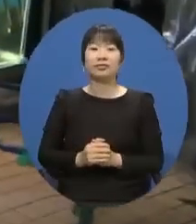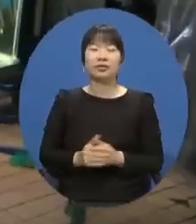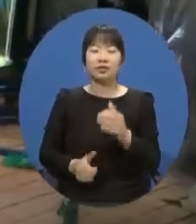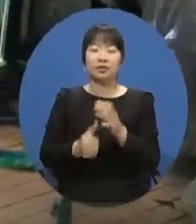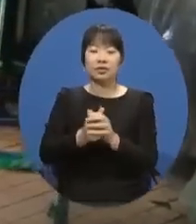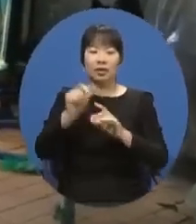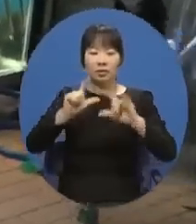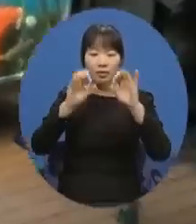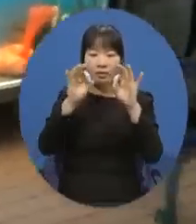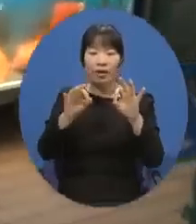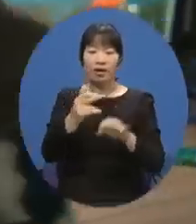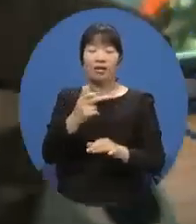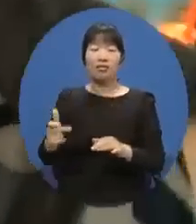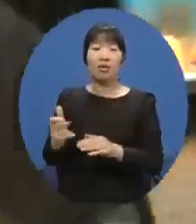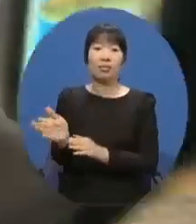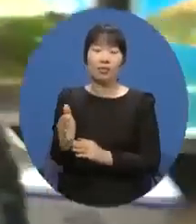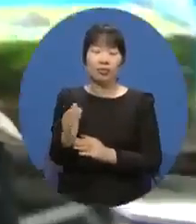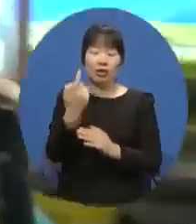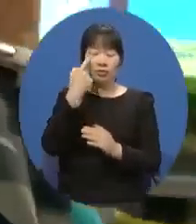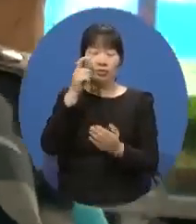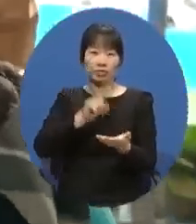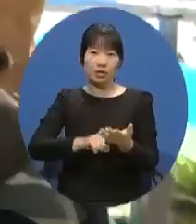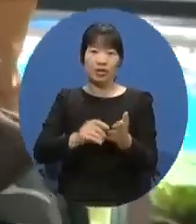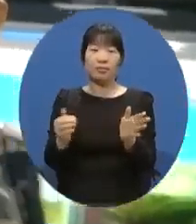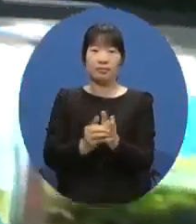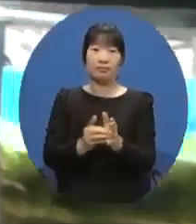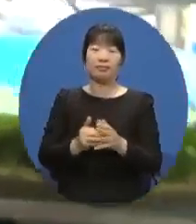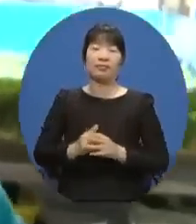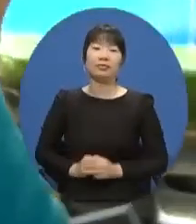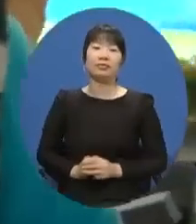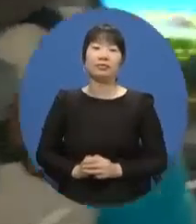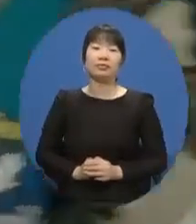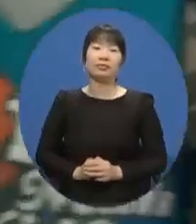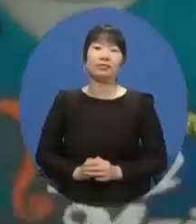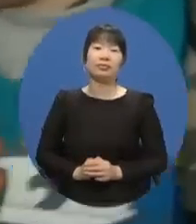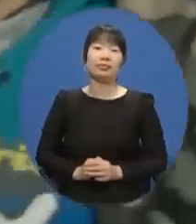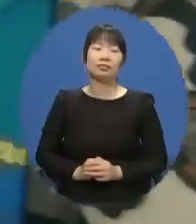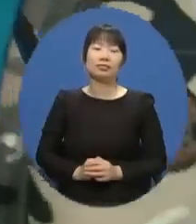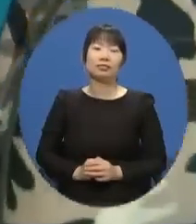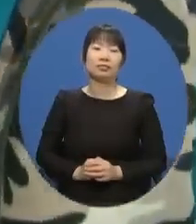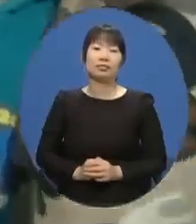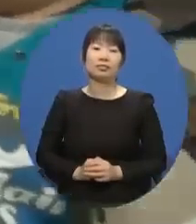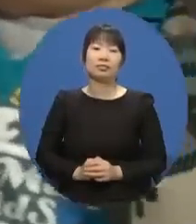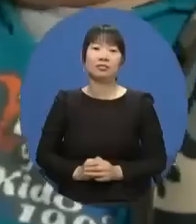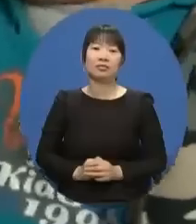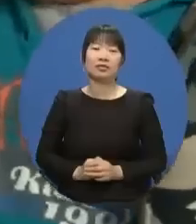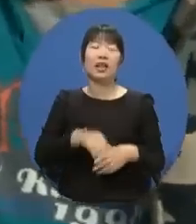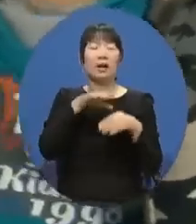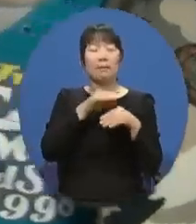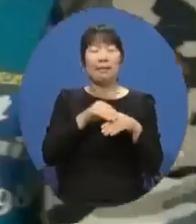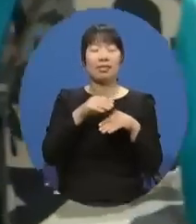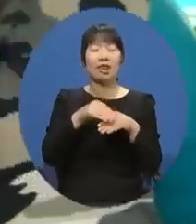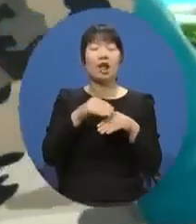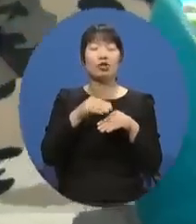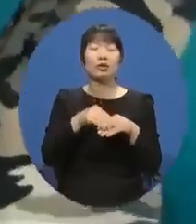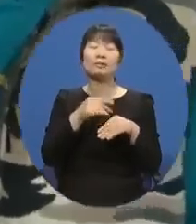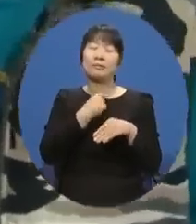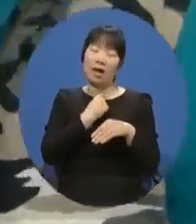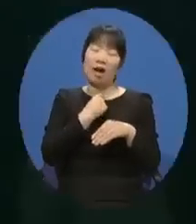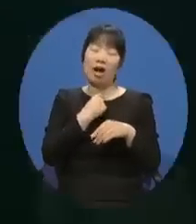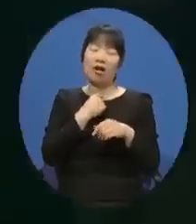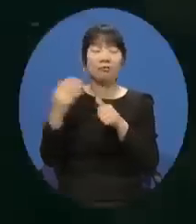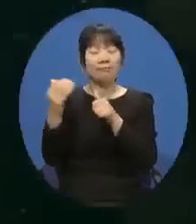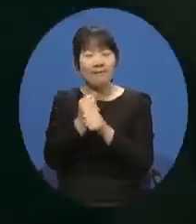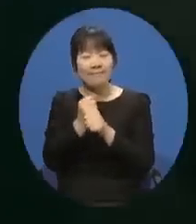독특한 모습의 커다란 물고기가 눈에 띄었습니다. 이렇게 손대 봐. 만질 거야. 잡을 거야.